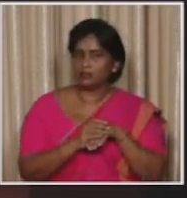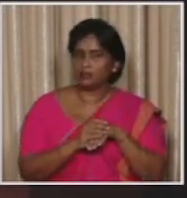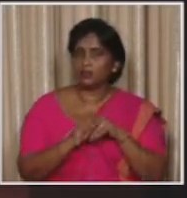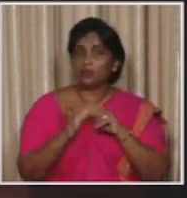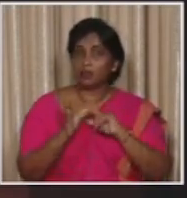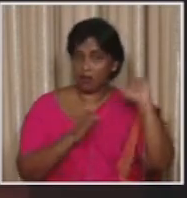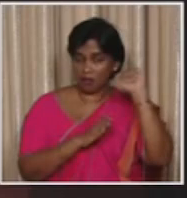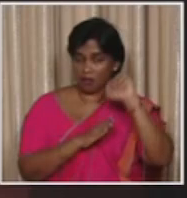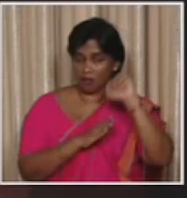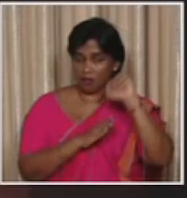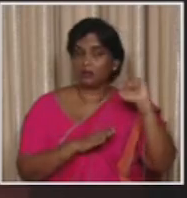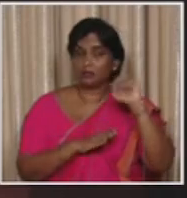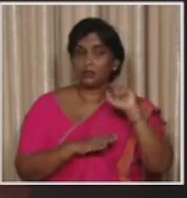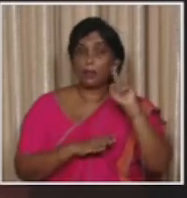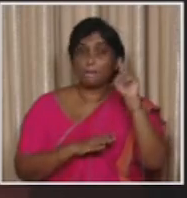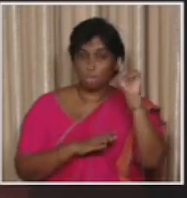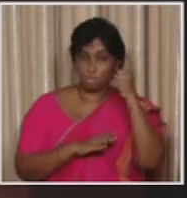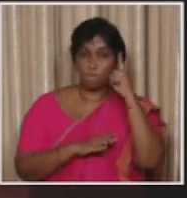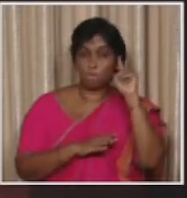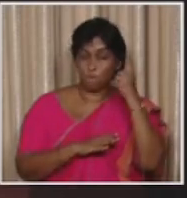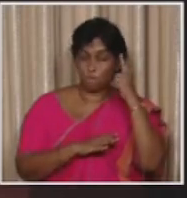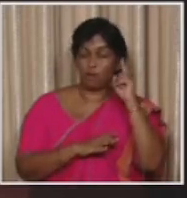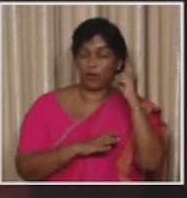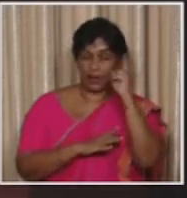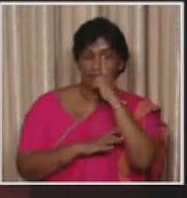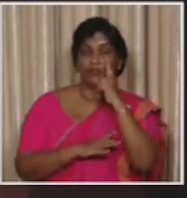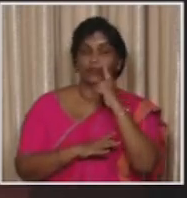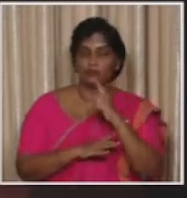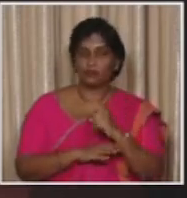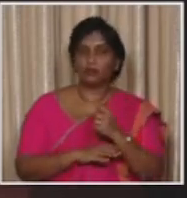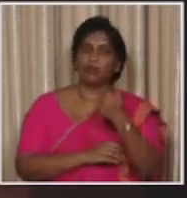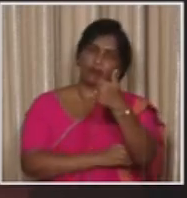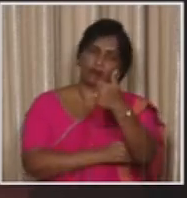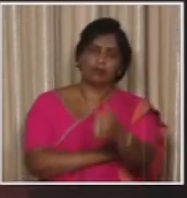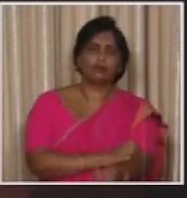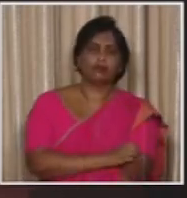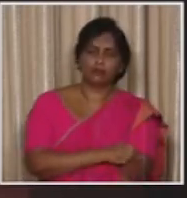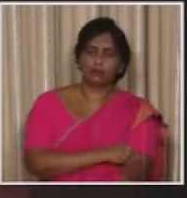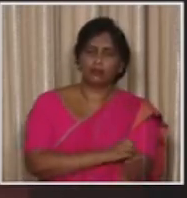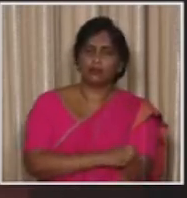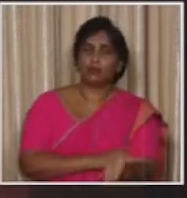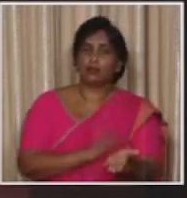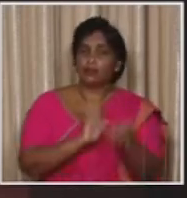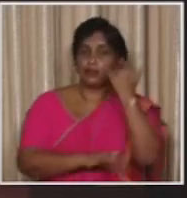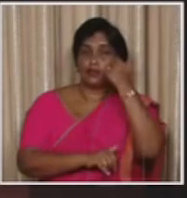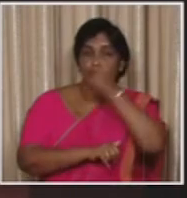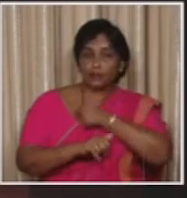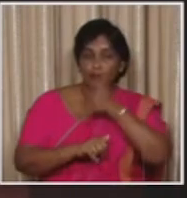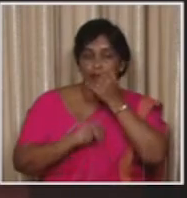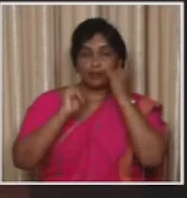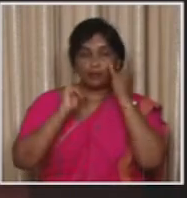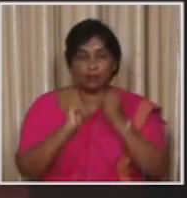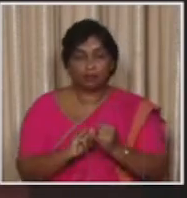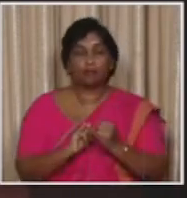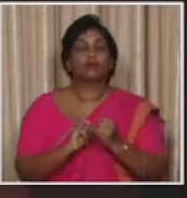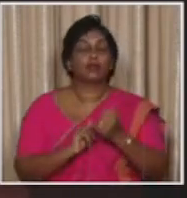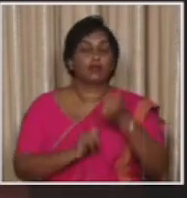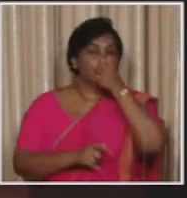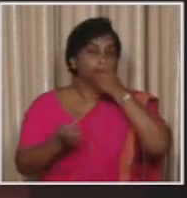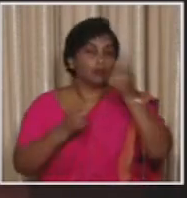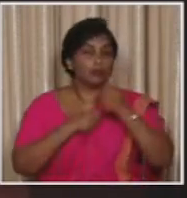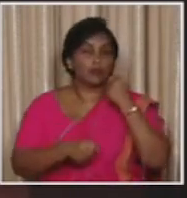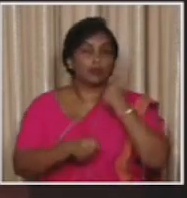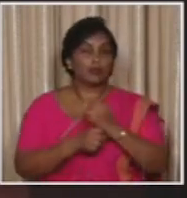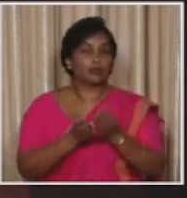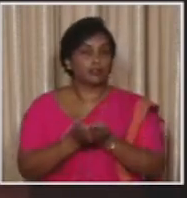ආසියාවේ පළවෙනි ඩයග්නොස්ටික් එක ශ්‍රී ලංකාවේ. ඉතින් හරිනේ. වැඩිම දූෂණය, වංචාව, හොරකම, මංකොල්ලකෑම, රාජ්‍ය